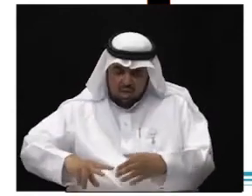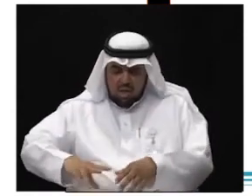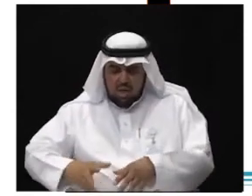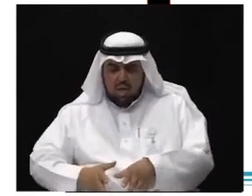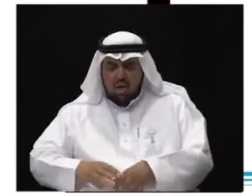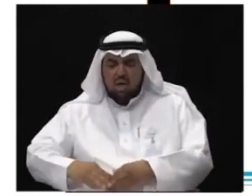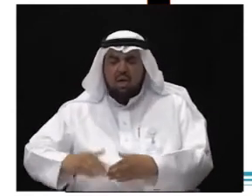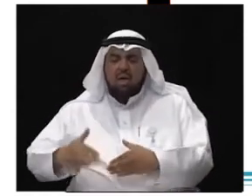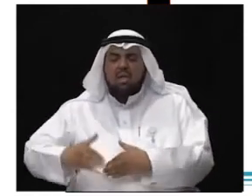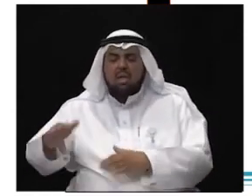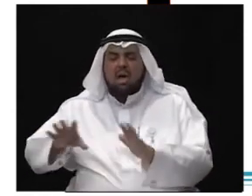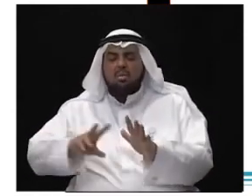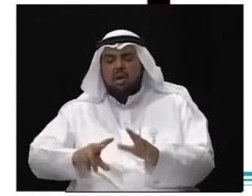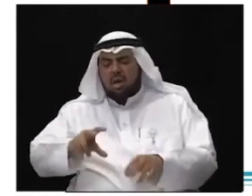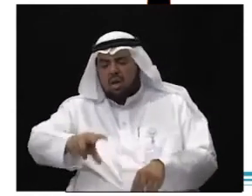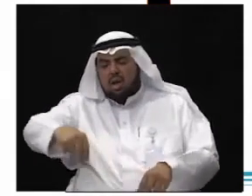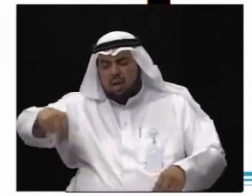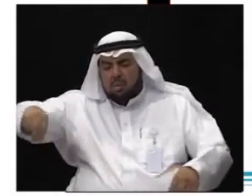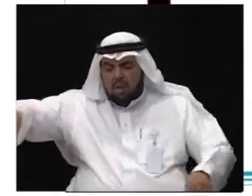النماذج.